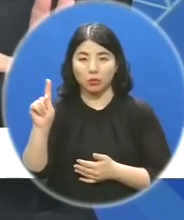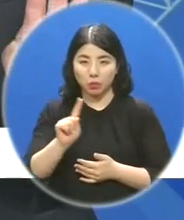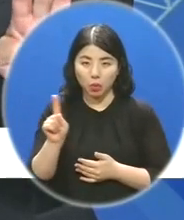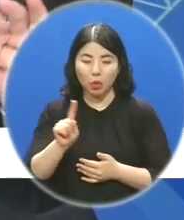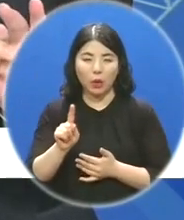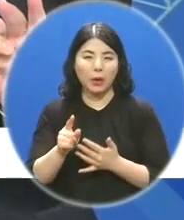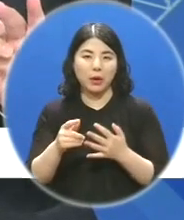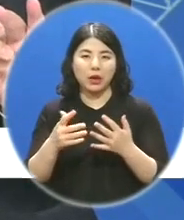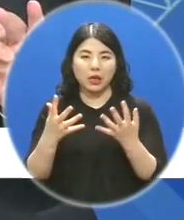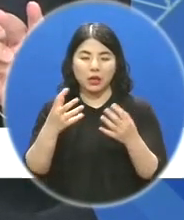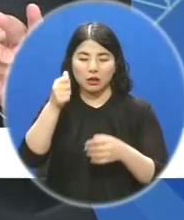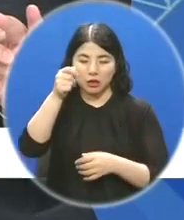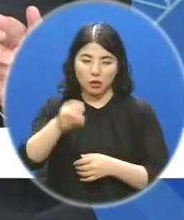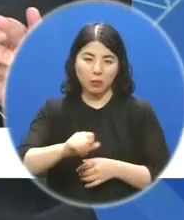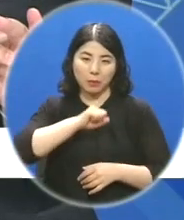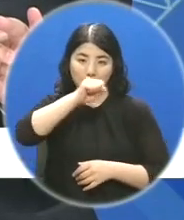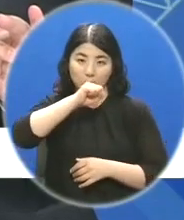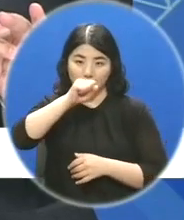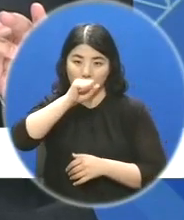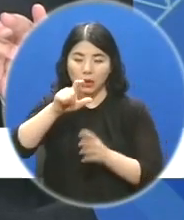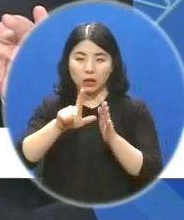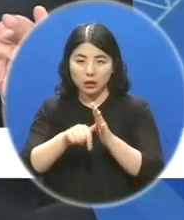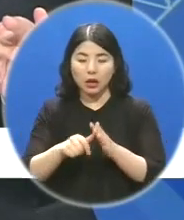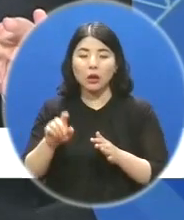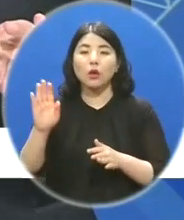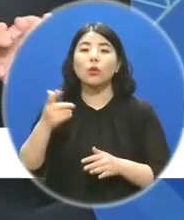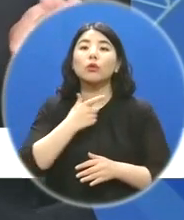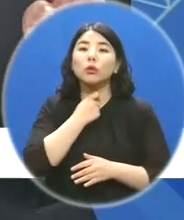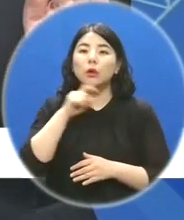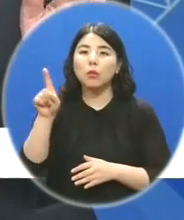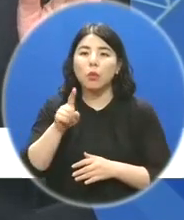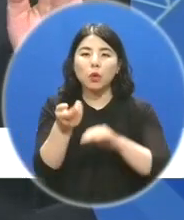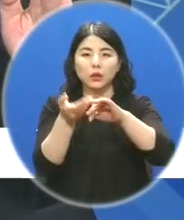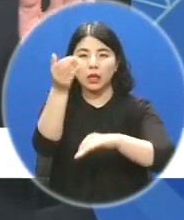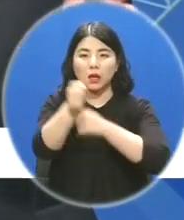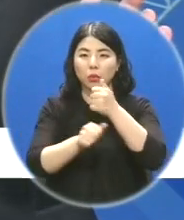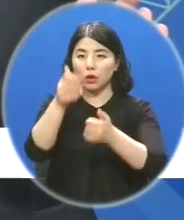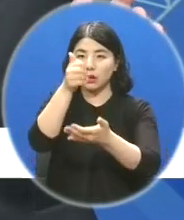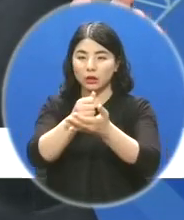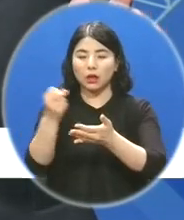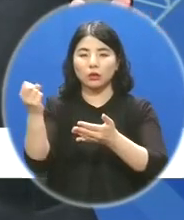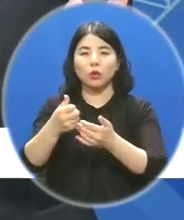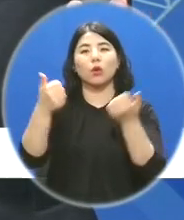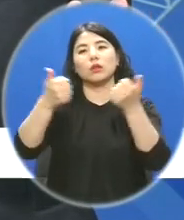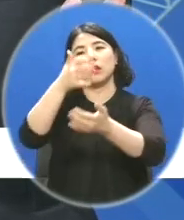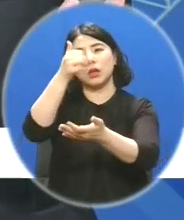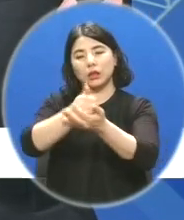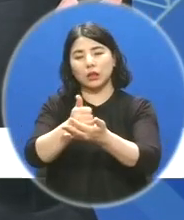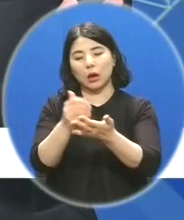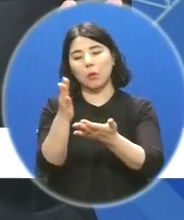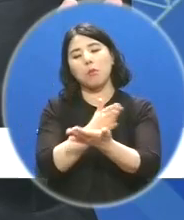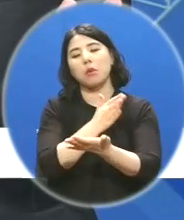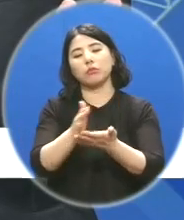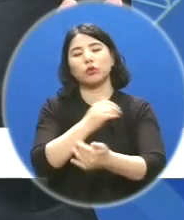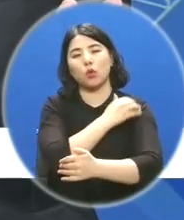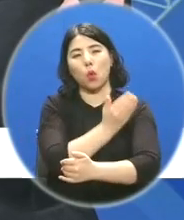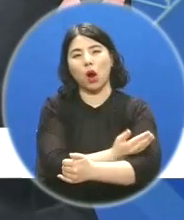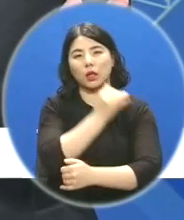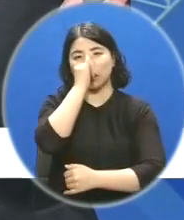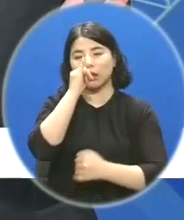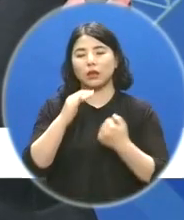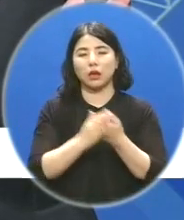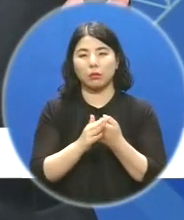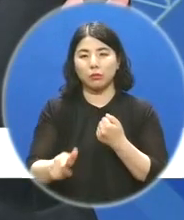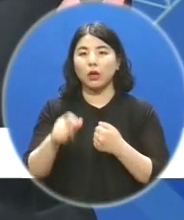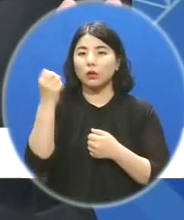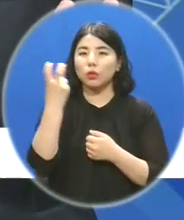경우에 의장하고 상임위원장 아니겠습니까? 근데 이제 의장이 이런 상임위원장 배분 권한도 있고 영향력이 있다 보니까